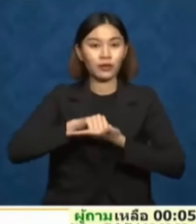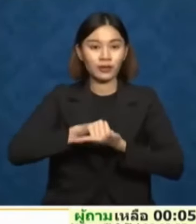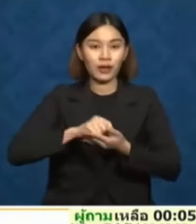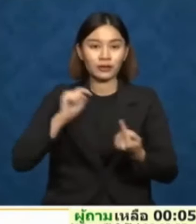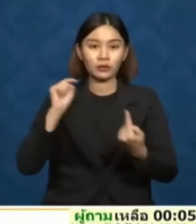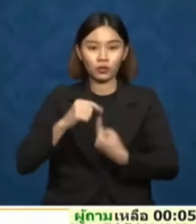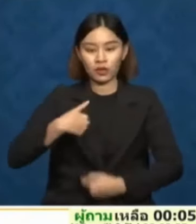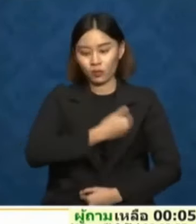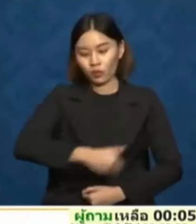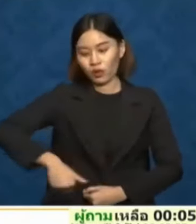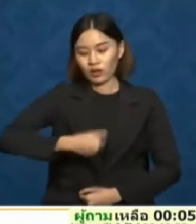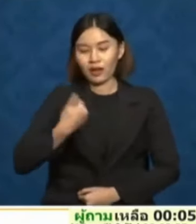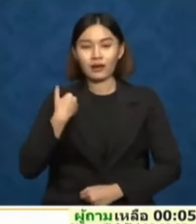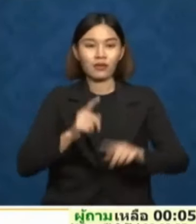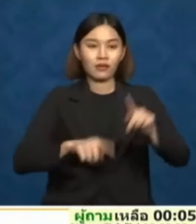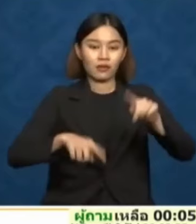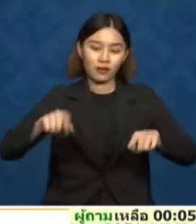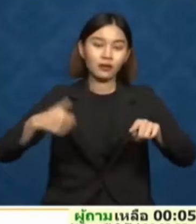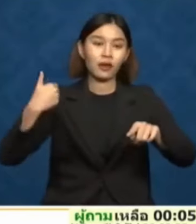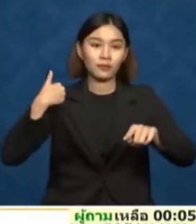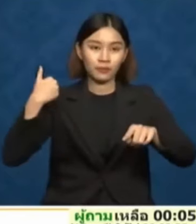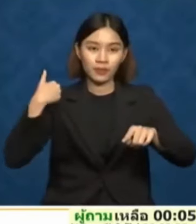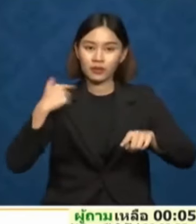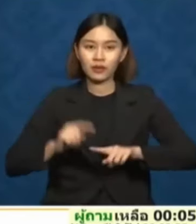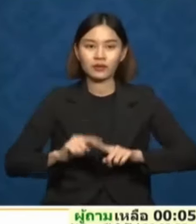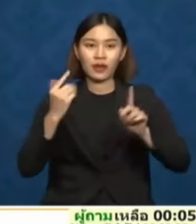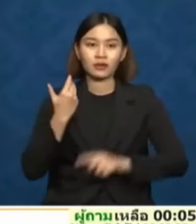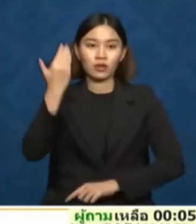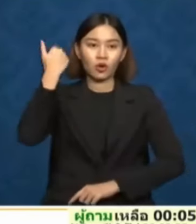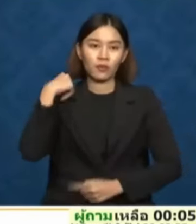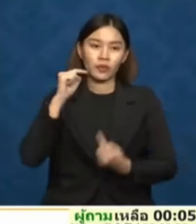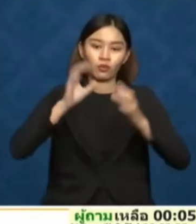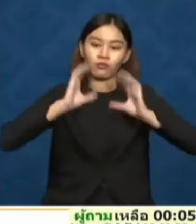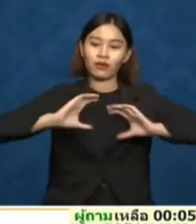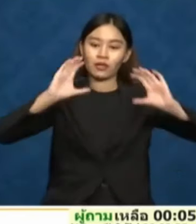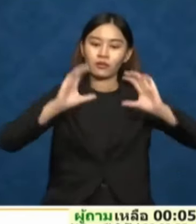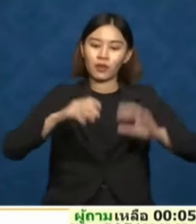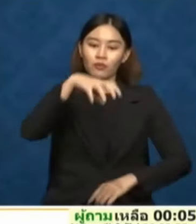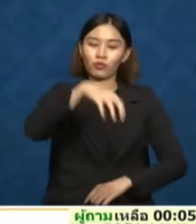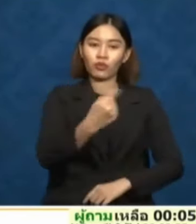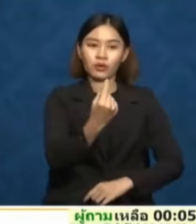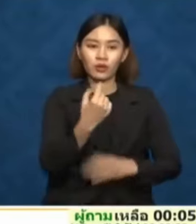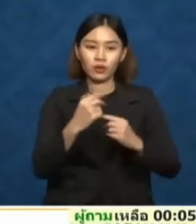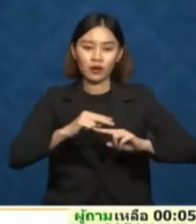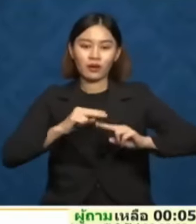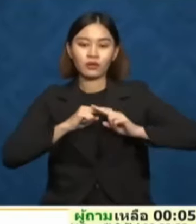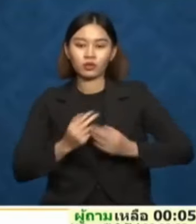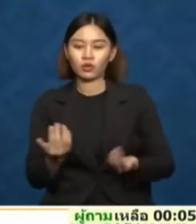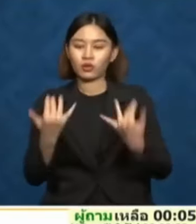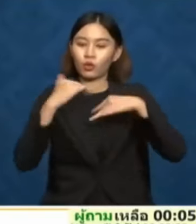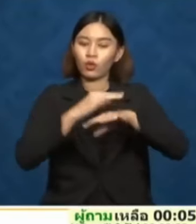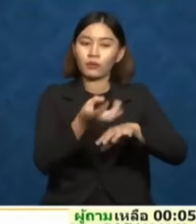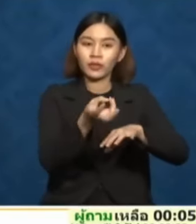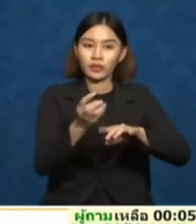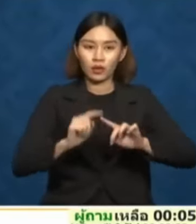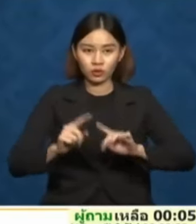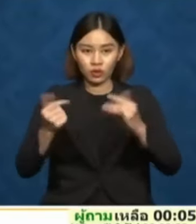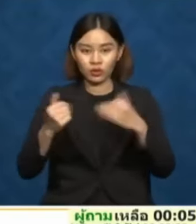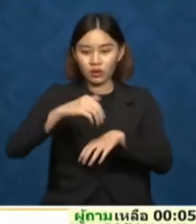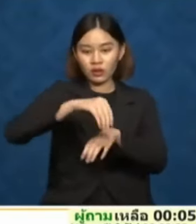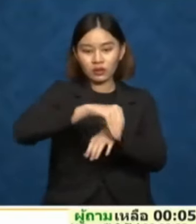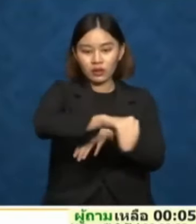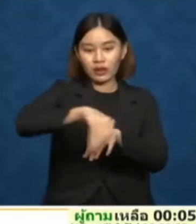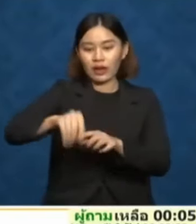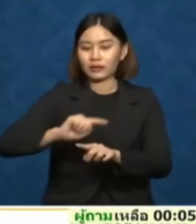กับเรื่องการบริการสุขภาพมันหลากหลายมากไม่เหมือนเดิมครับเดิมมีเฉพาะส่วนราชการเอกชนเข้ามาส่วนมีส่วนร่วมน้อยมากตรงนี้มีทุกภาค